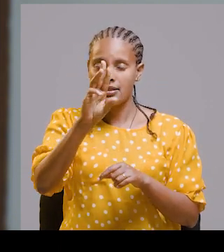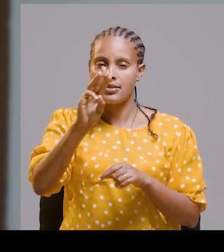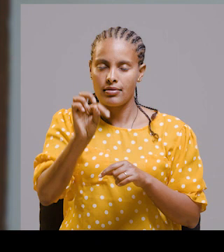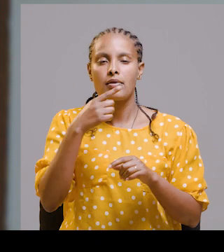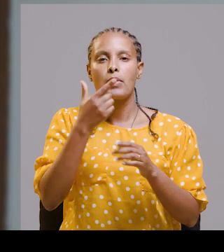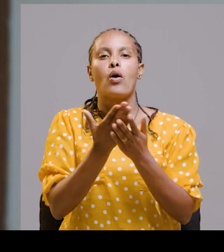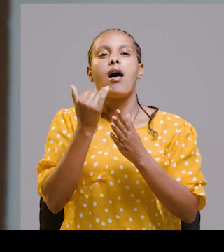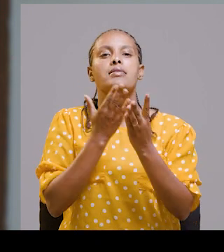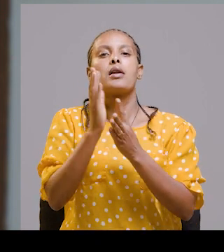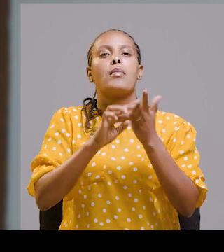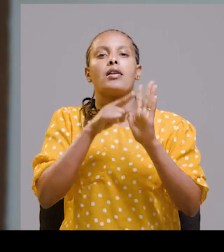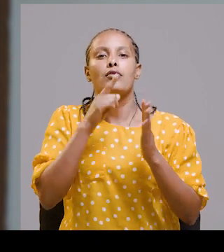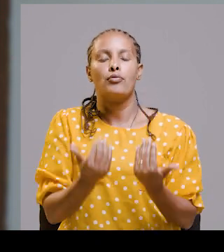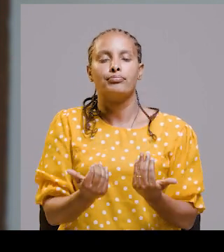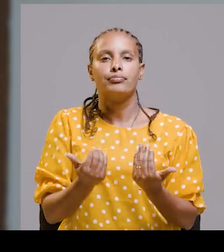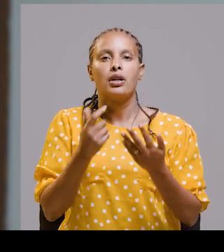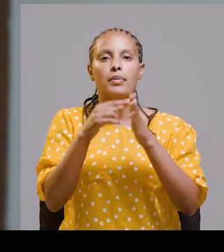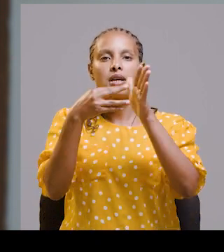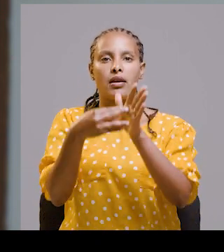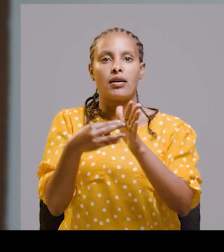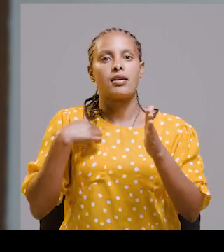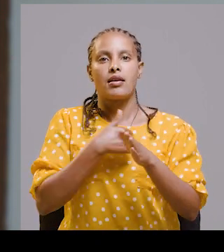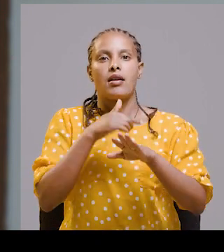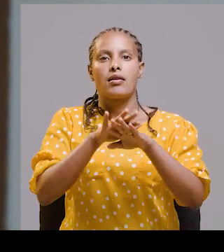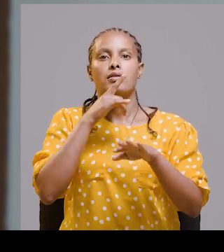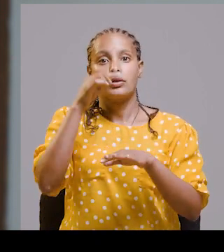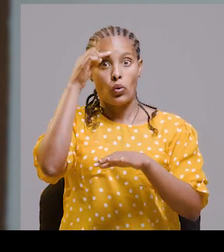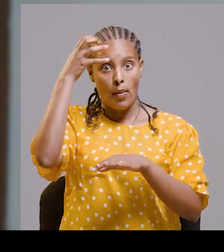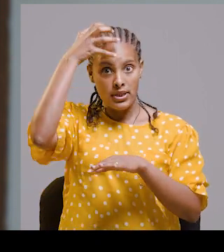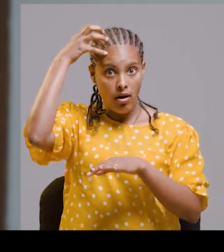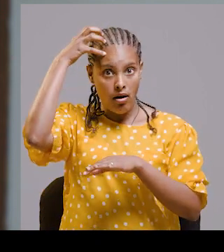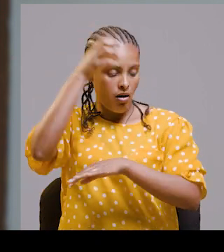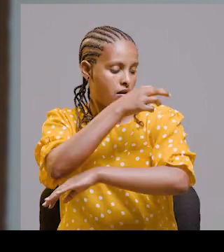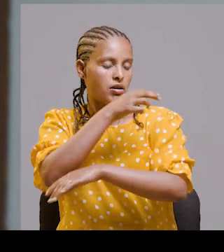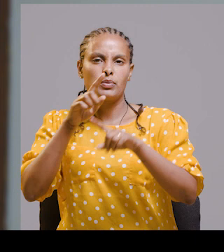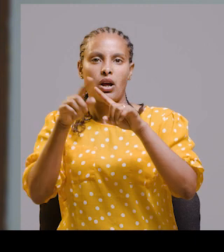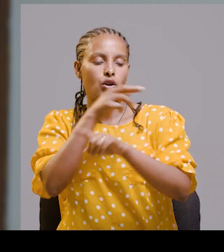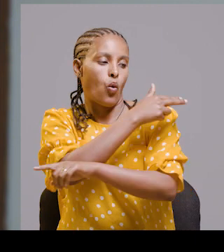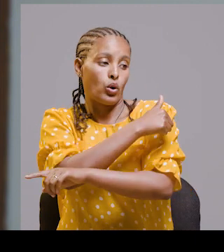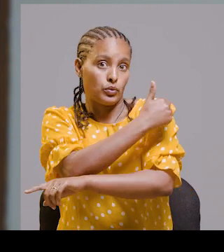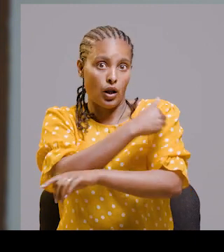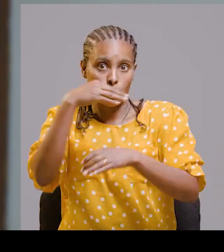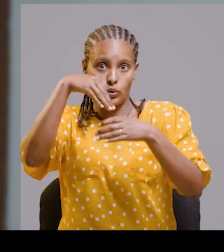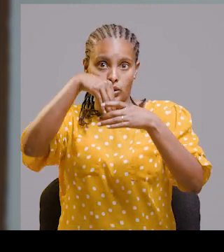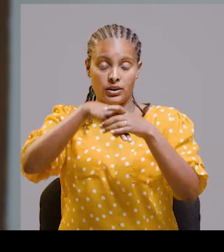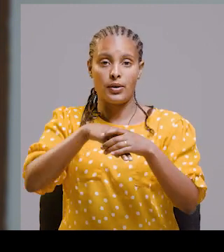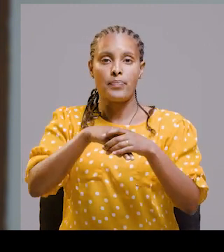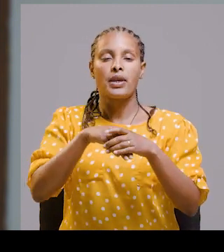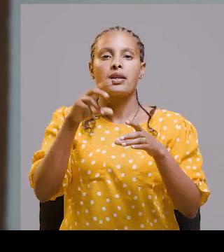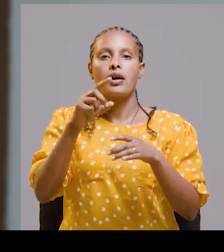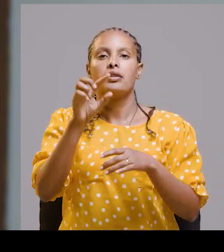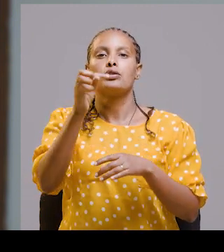ሳይካትሪስት ከሚሎ አንፃር ማለት ነውና ለምሳሌ እኛ ጋር ጥቁር አንበሳ